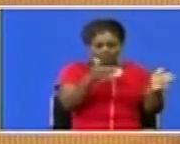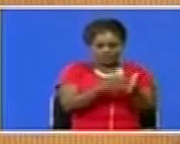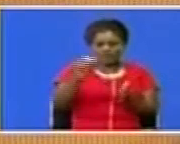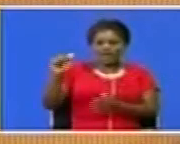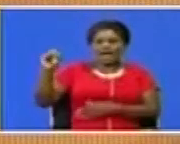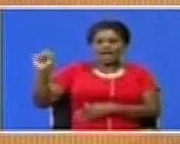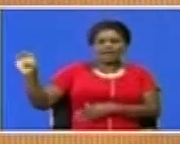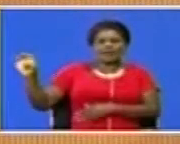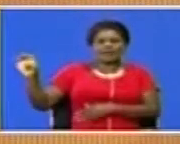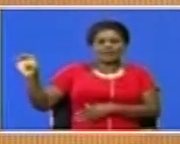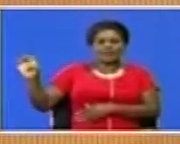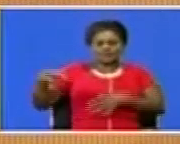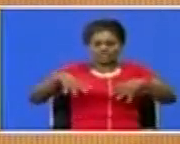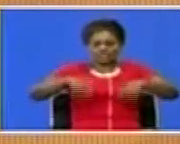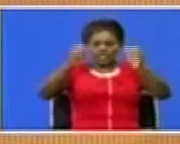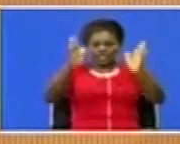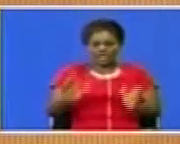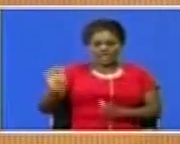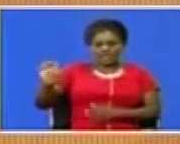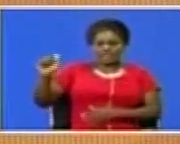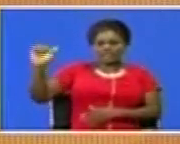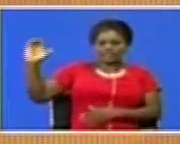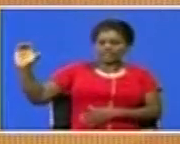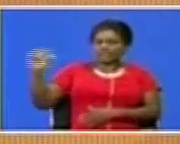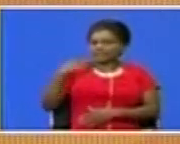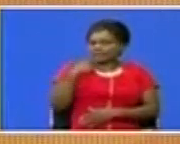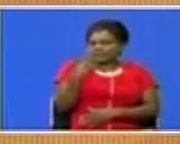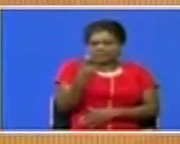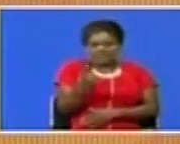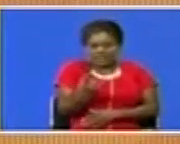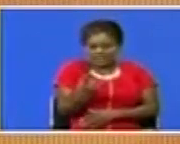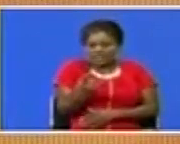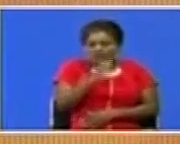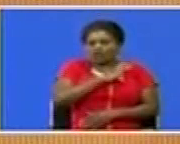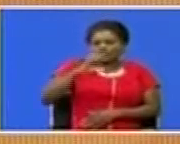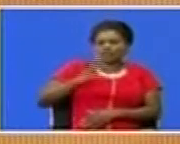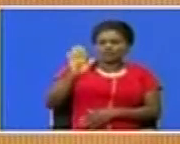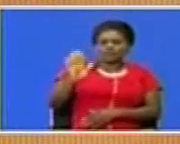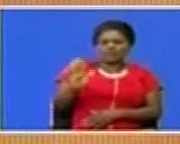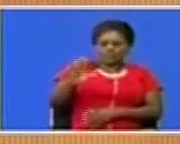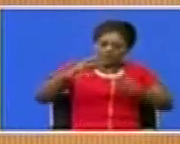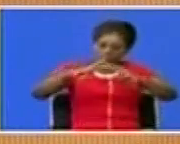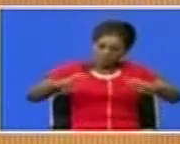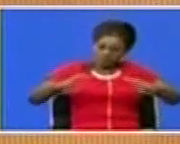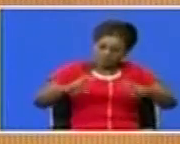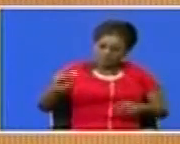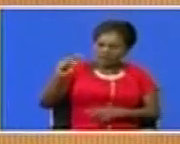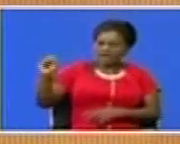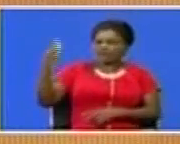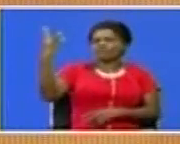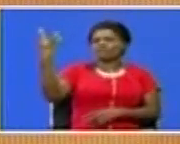taifa Anwar Igoro. Mwenyekiti wa EACC Philip Kinusu amesema kuwa tume yake ilikuwa inamchunguza Igoro kwa madai